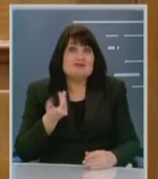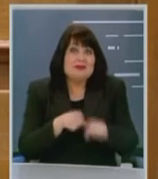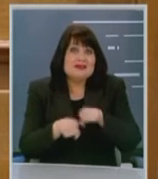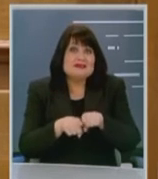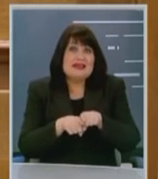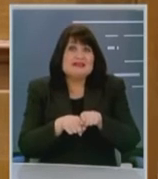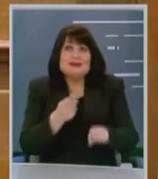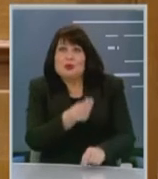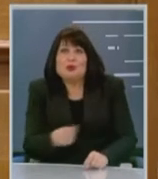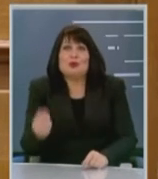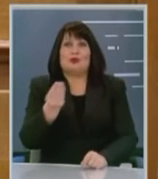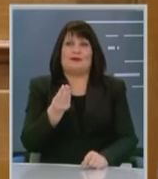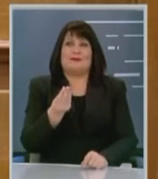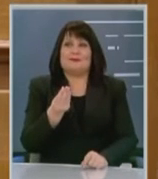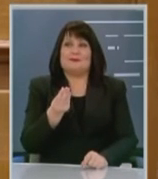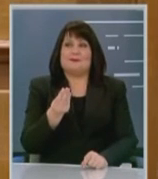μεγαλύτερη